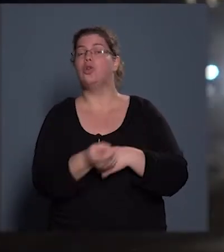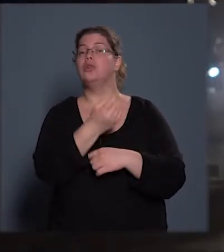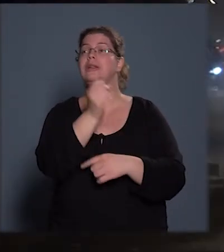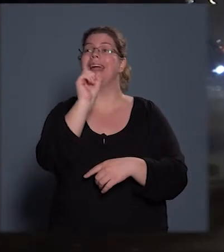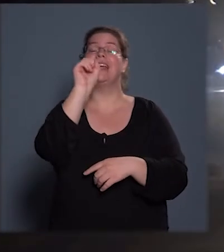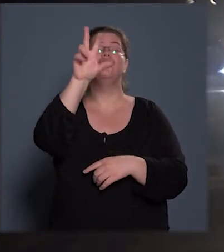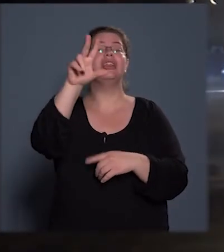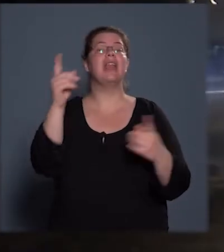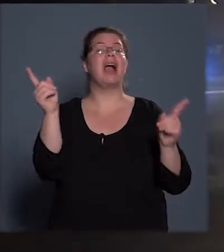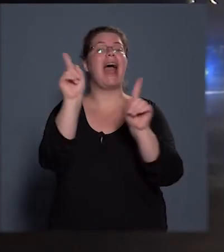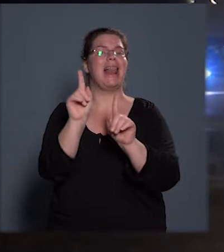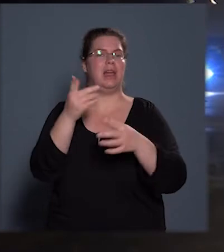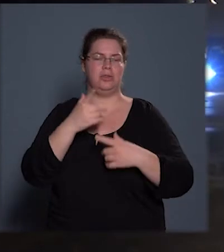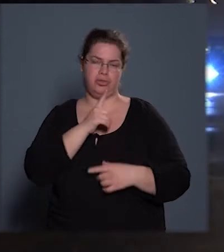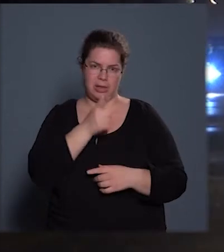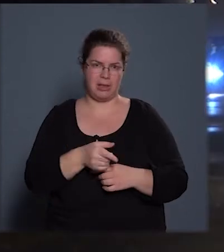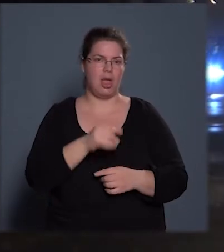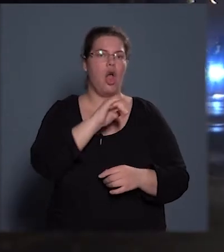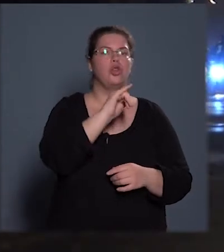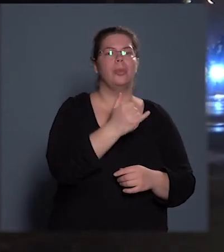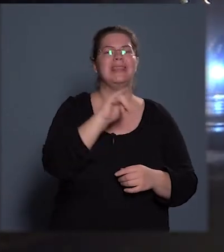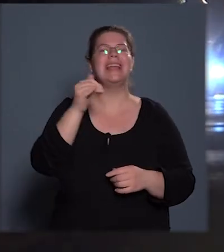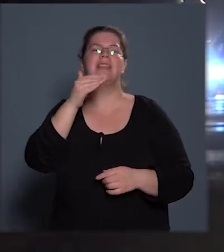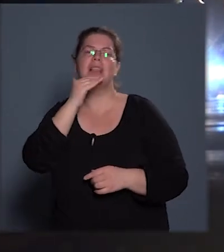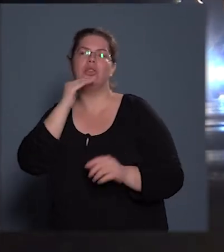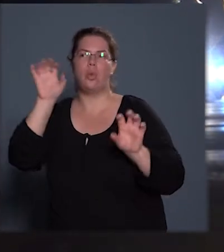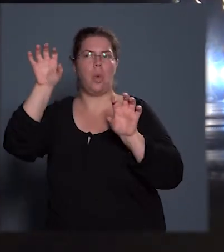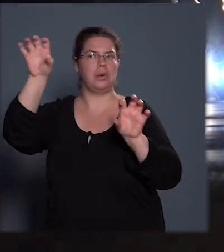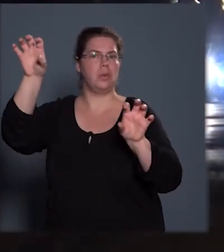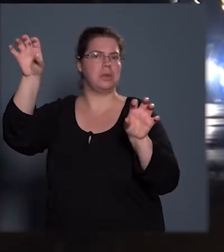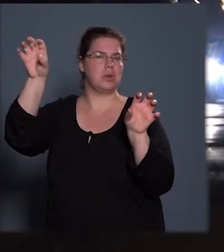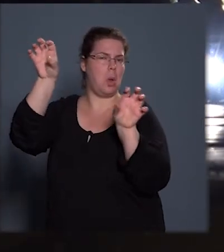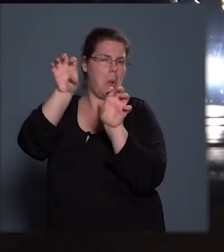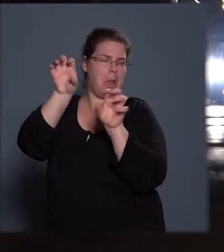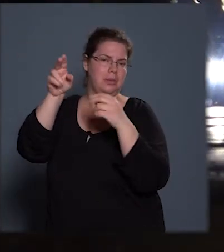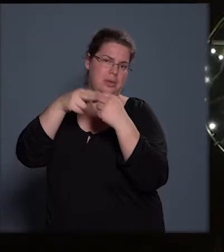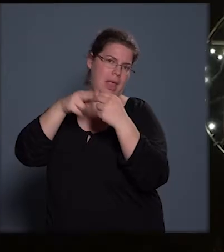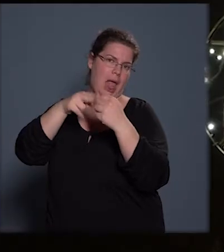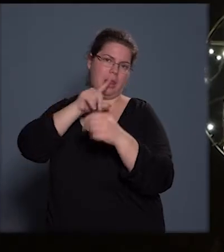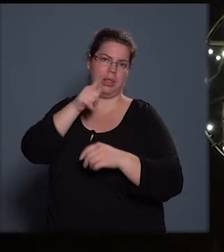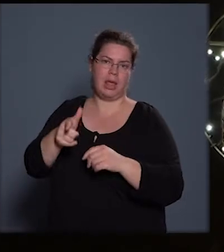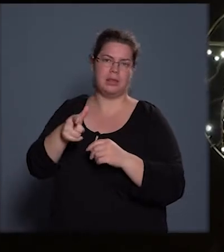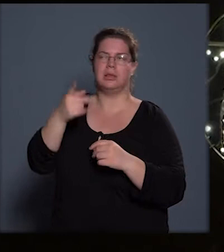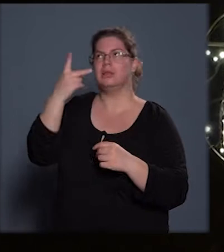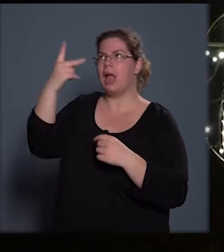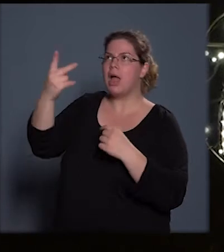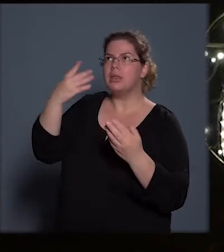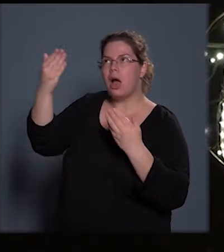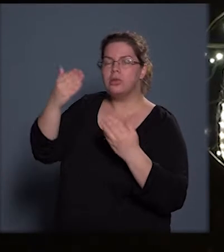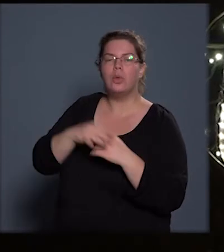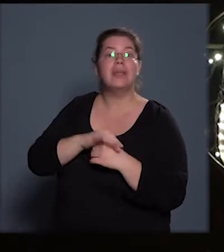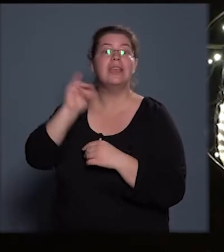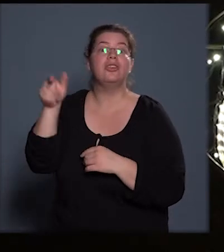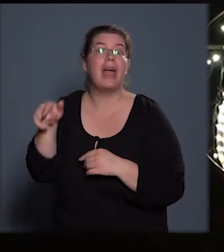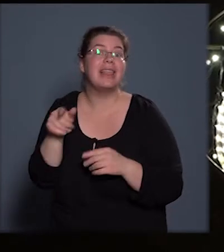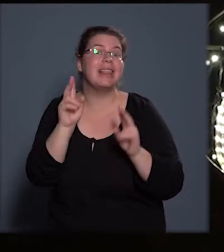ugye a Jupiter és a Saturnus közel állnak, látszódnak egymáshoz, és hogy ez